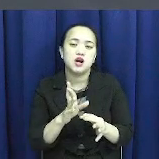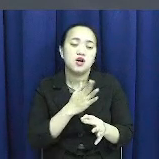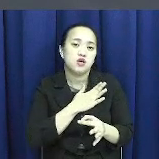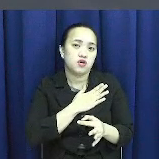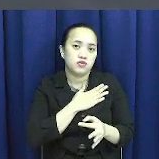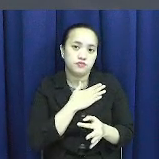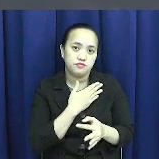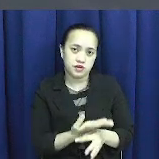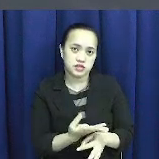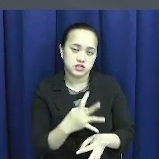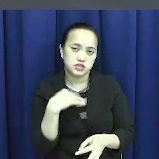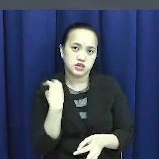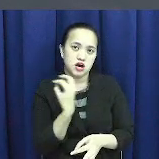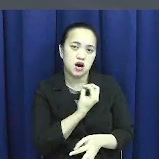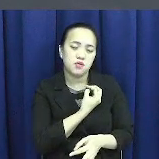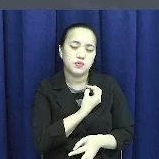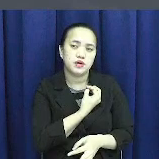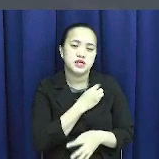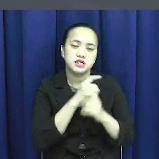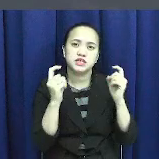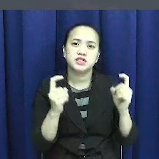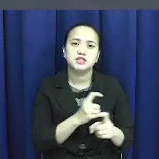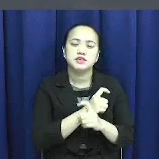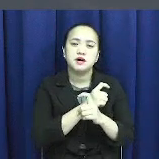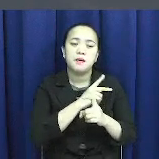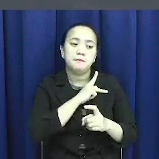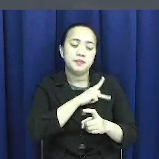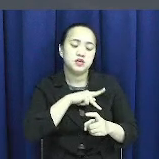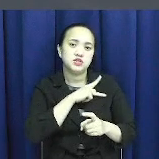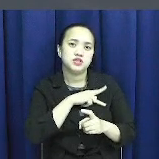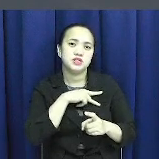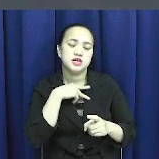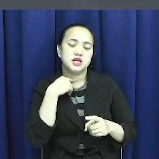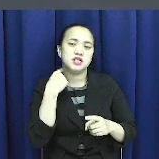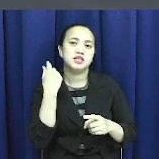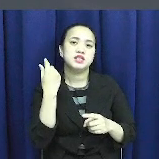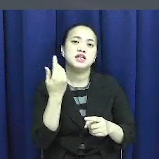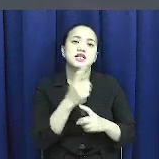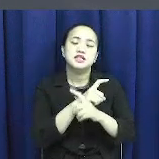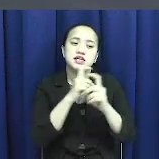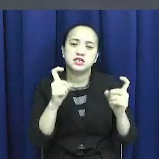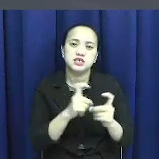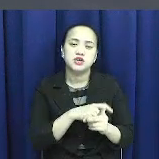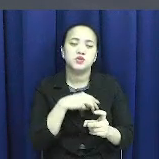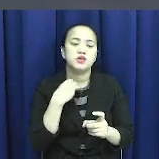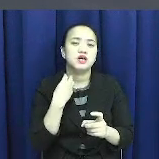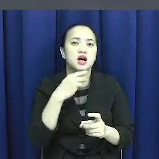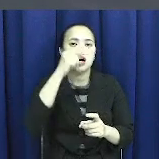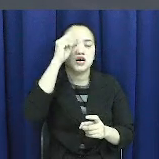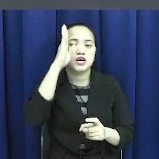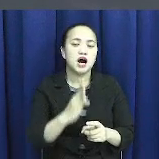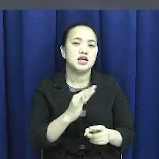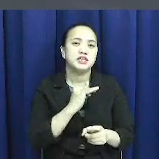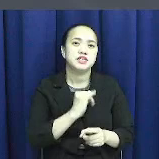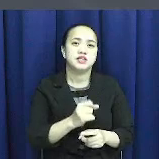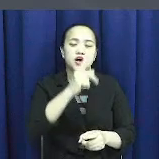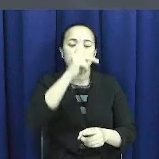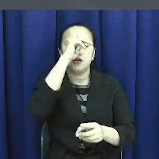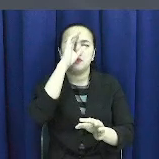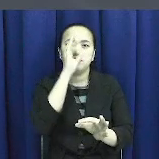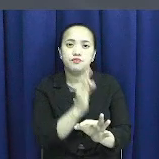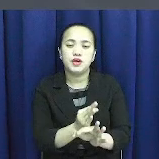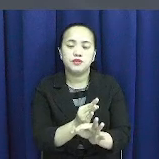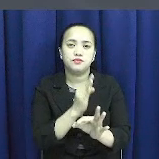our personal sins, He is faithful and just para patawarin tayo at linisin tayo mula sa ating